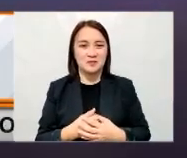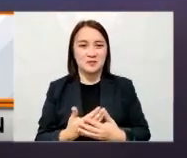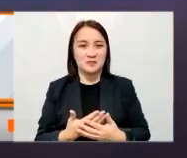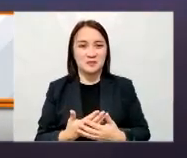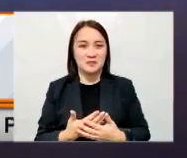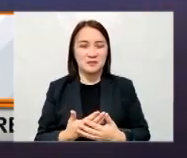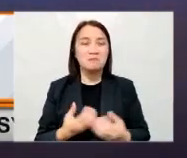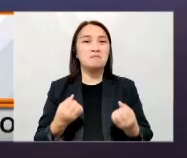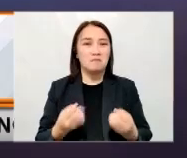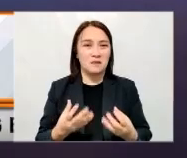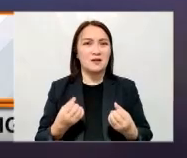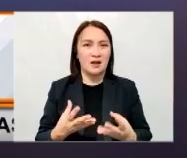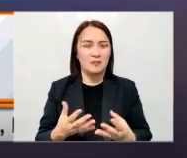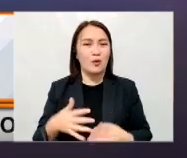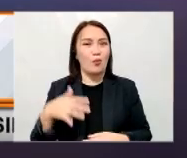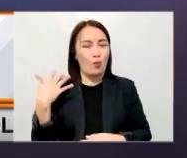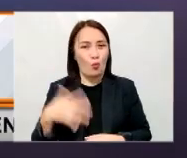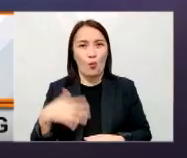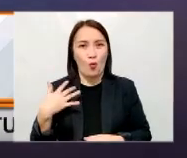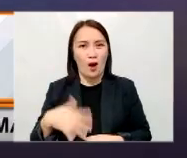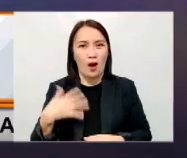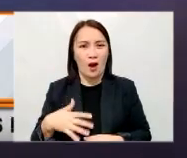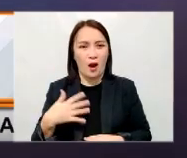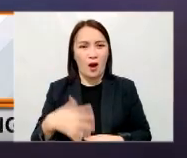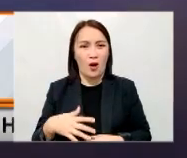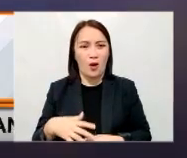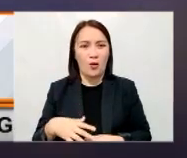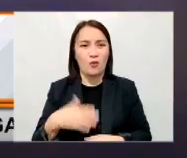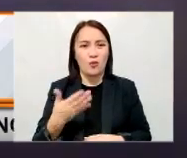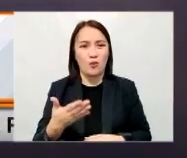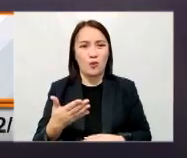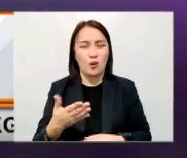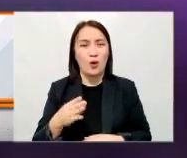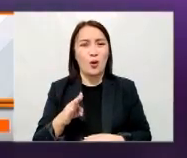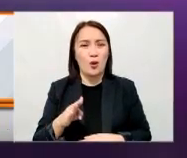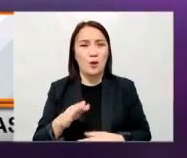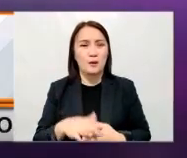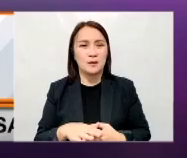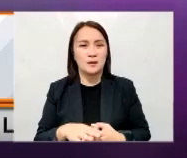Marami rin ang napawaw sa pagbirit ni Stel ng Broadway classic, The Defying Gravity.